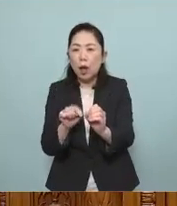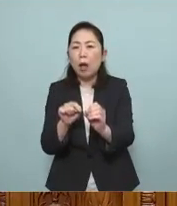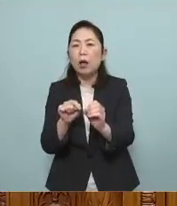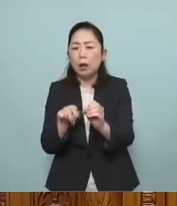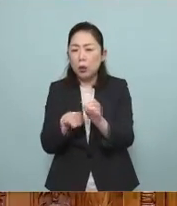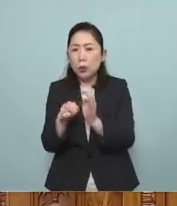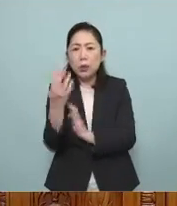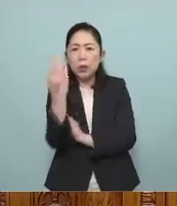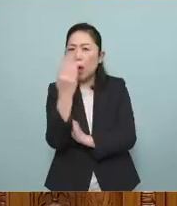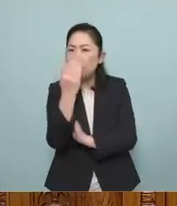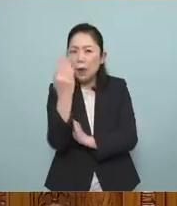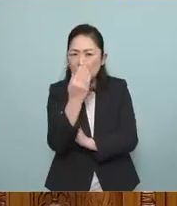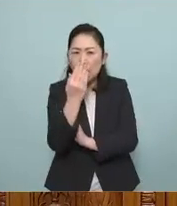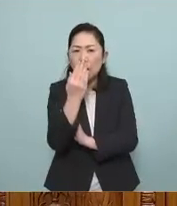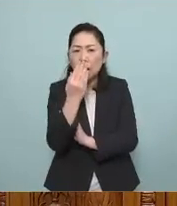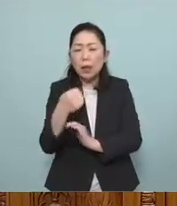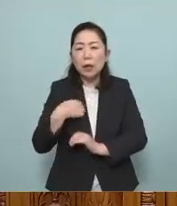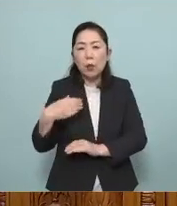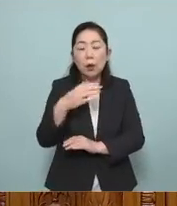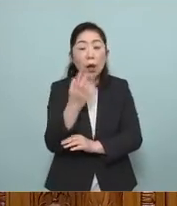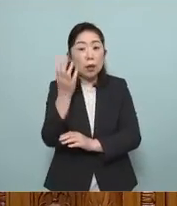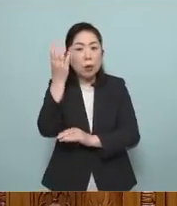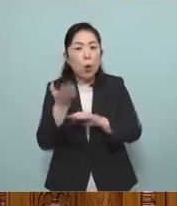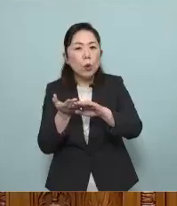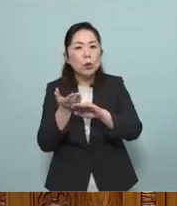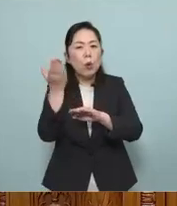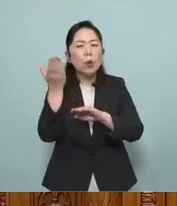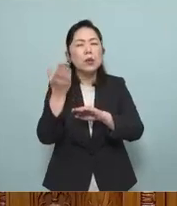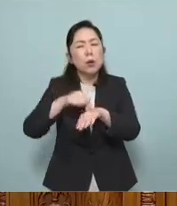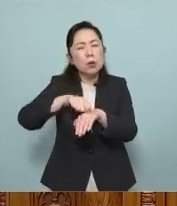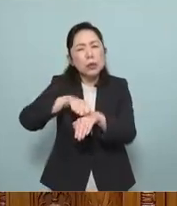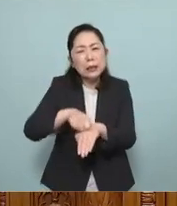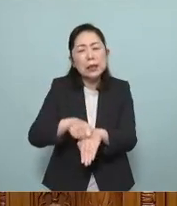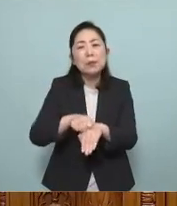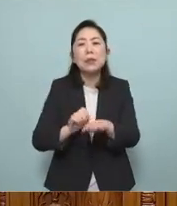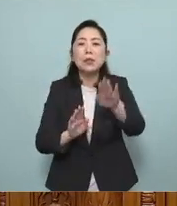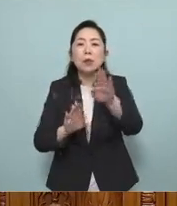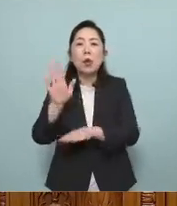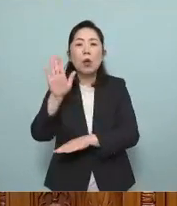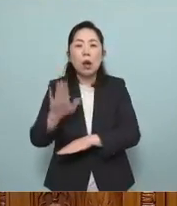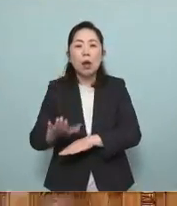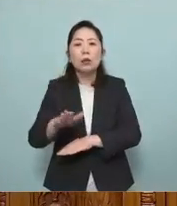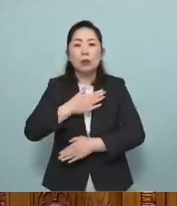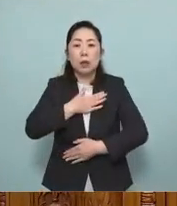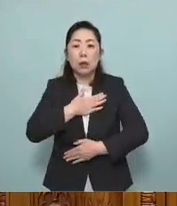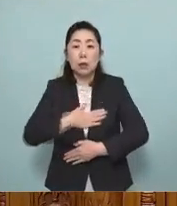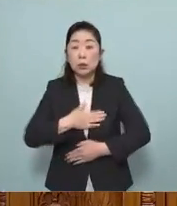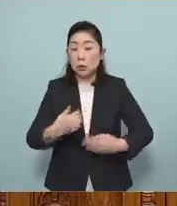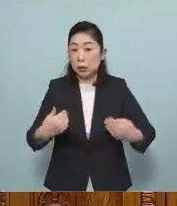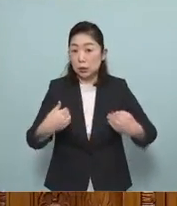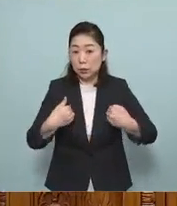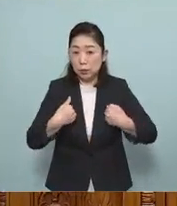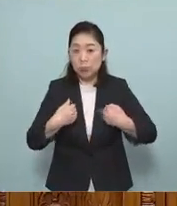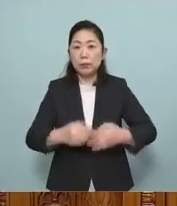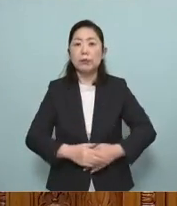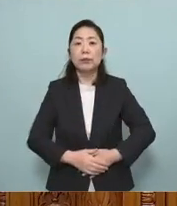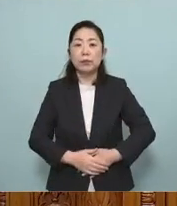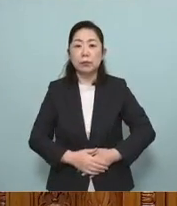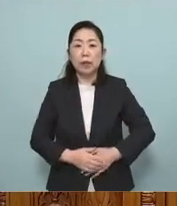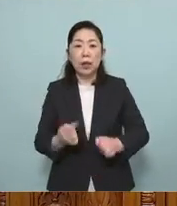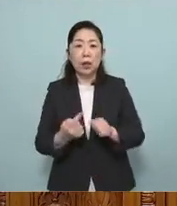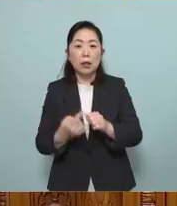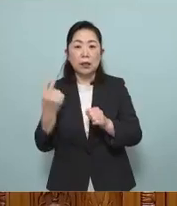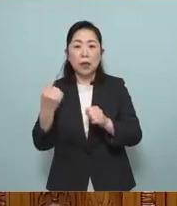ない敵は、想定以上に手ごわいことを改めて認識しなければなりません。昨